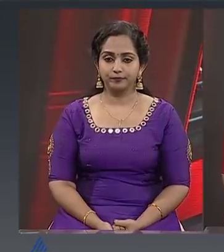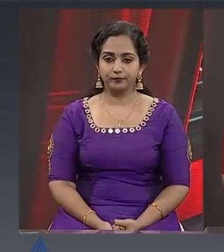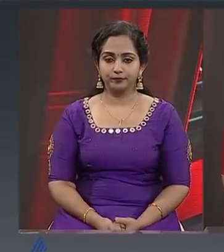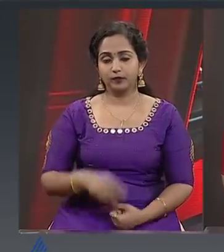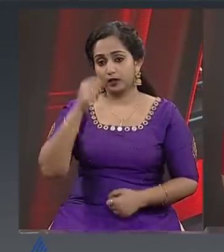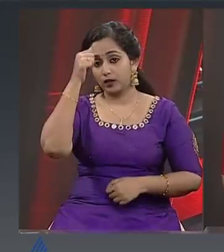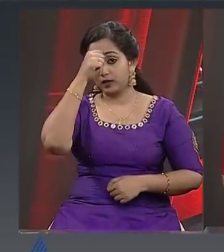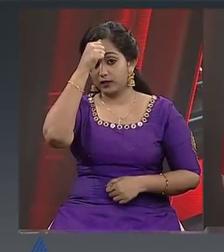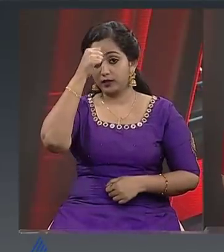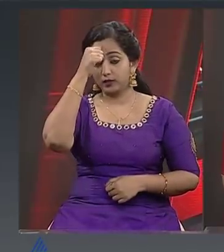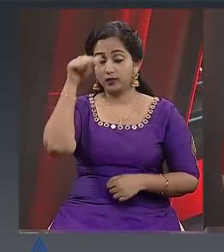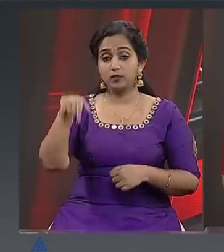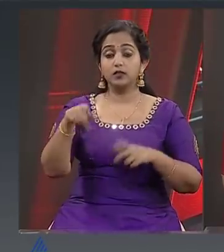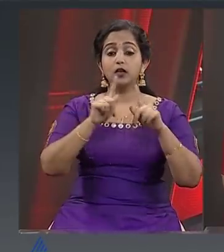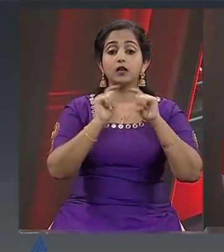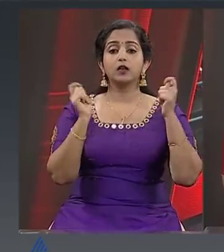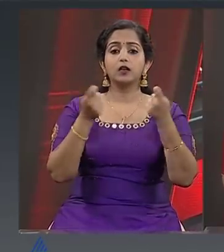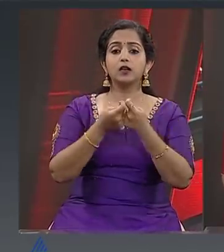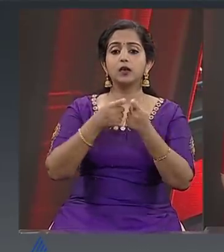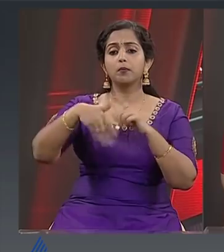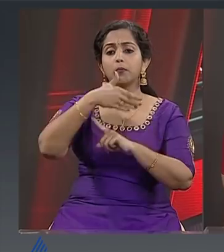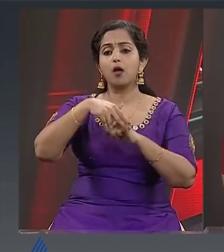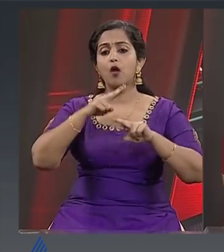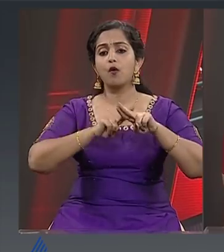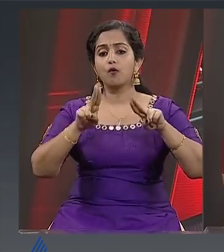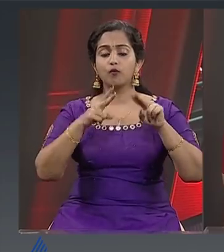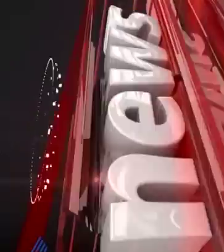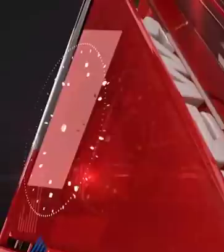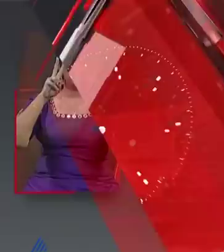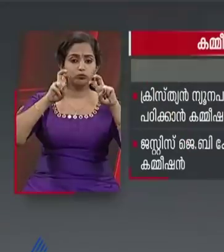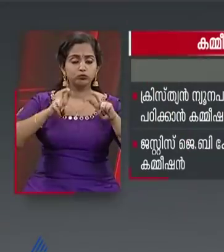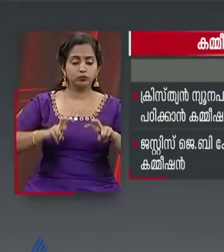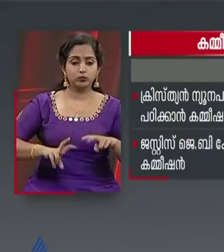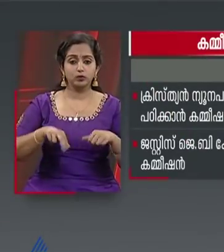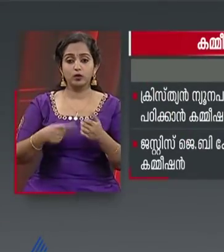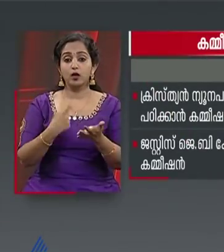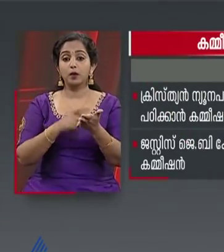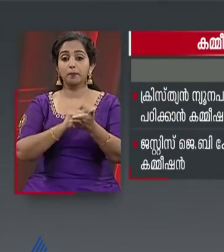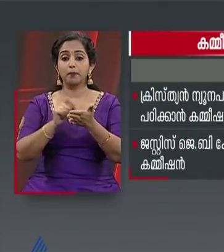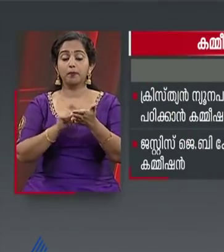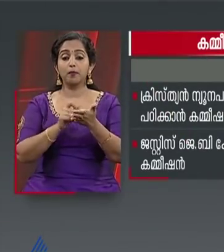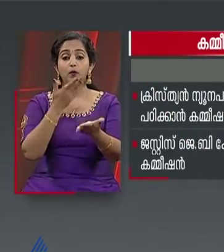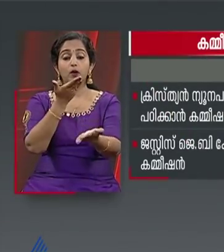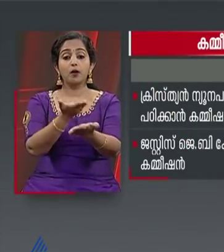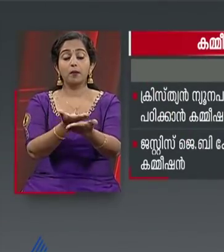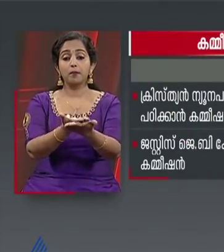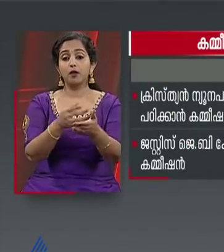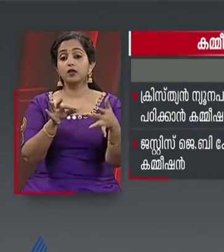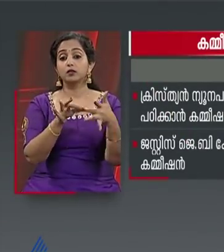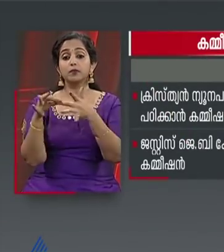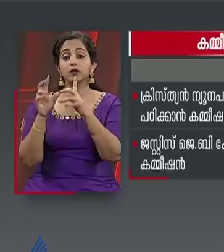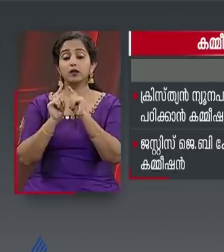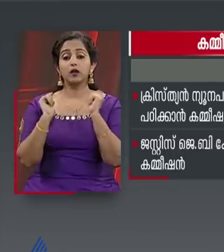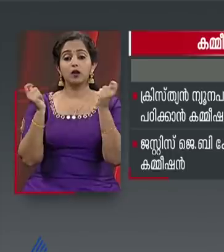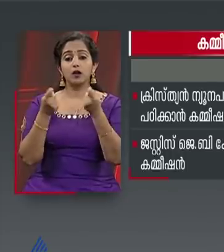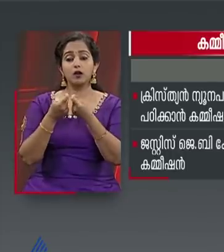ക്രിസ്ത്യൻ ന്യൂനപക്ഷങ്ങളുടെ പിന്നോക്കാവസ്ഥ പഠിച്ച് റിപ്പോർട്ട് സമർപ്പിക്കാൻ സർക്കാർ കമ്മീഷനെ നിയോഗിച്ച് ഉത്തരവിറക്കി. ജസ്റ്റിസ് JB കോശി ചെയർമാനും ഡോക്ടർ